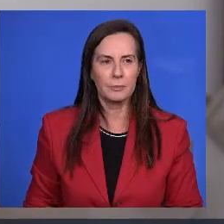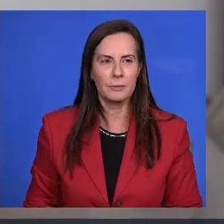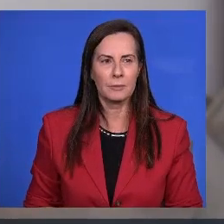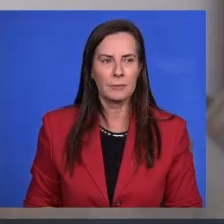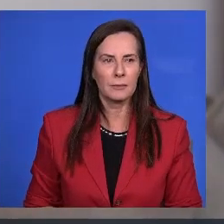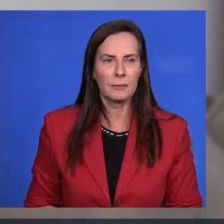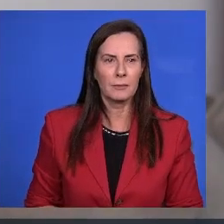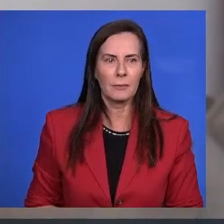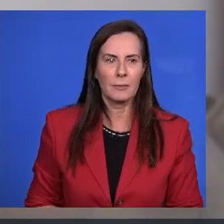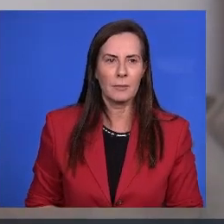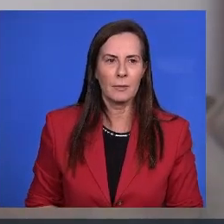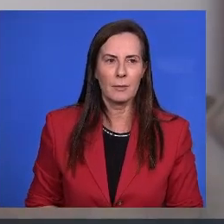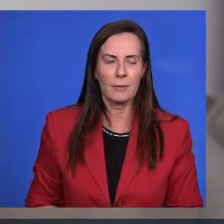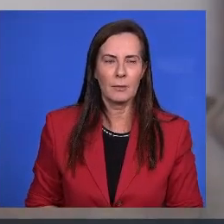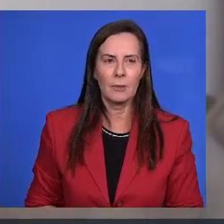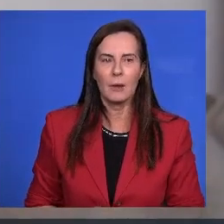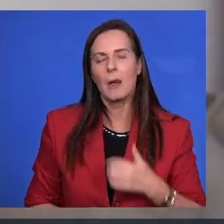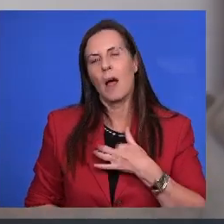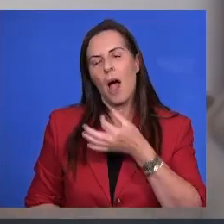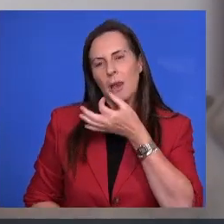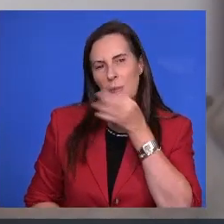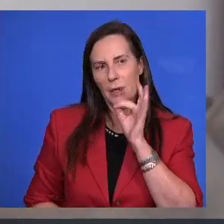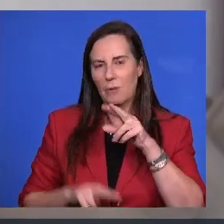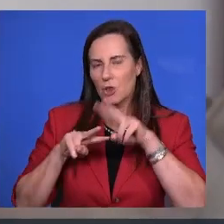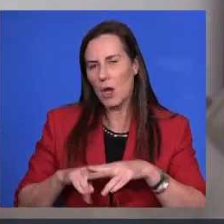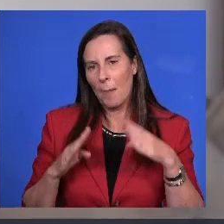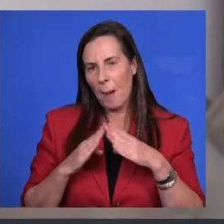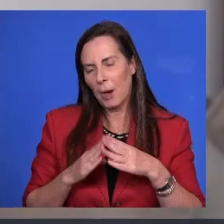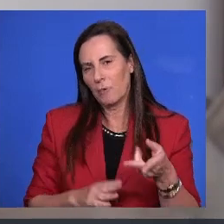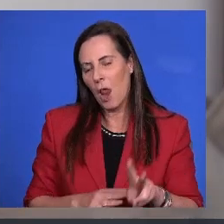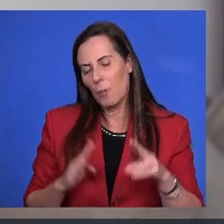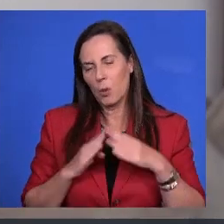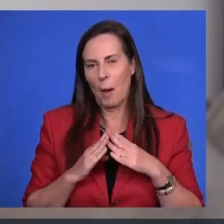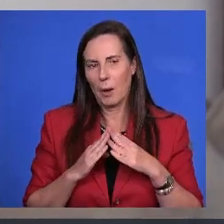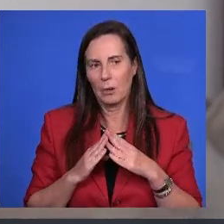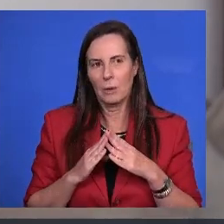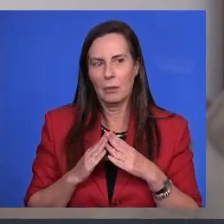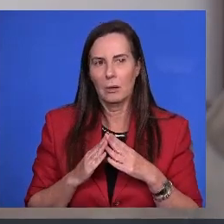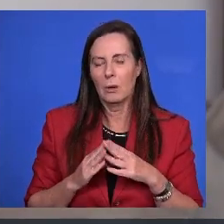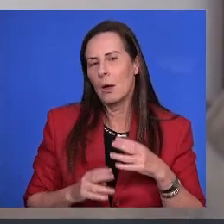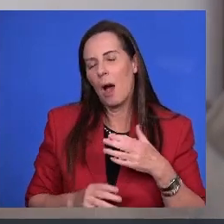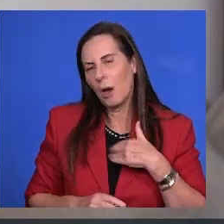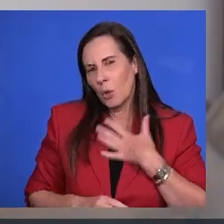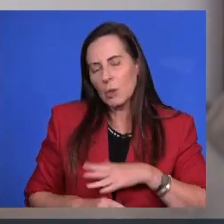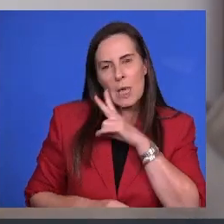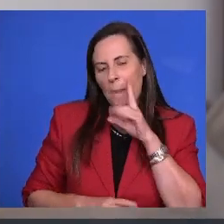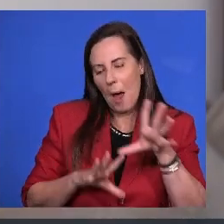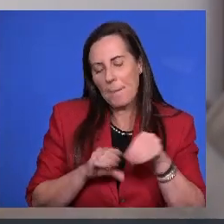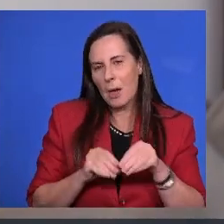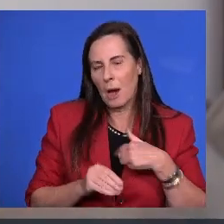הוא אומר, אני מעדיף להישאר בבית ולמות בבית, מאשר אמא שלי לא תחזיק לי את היד בטיפולים